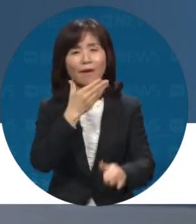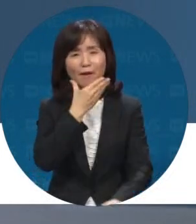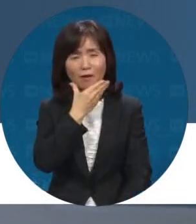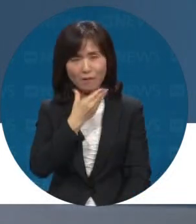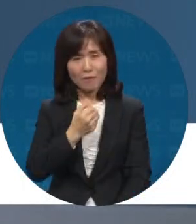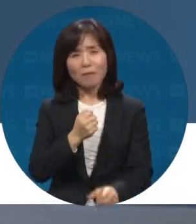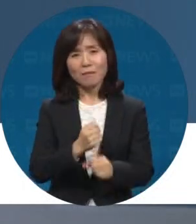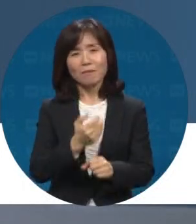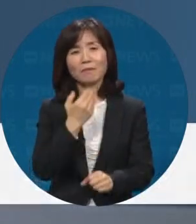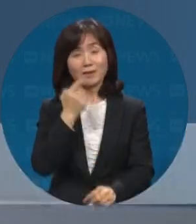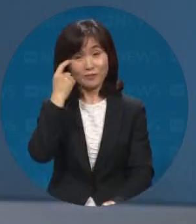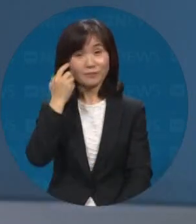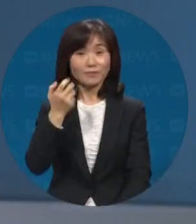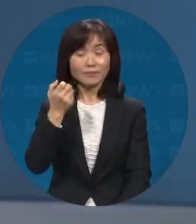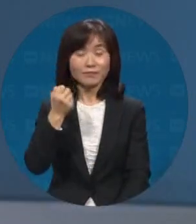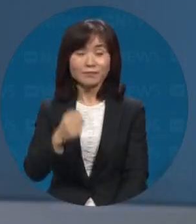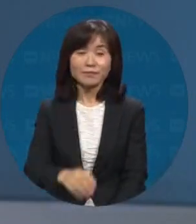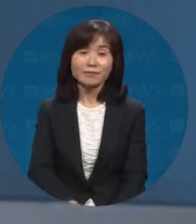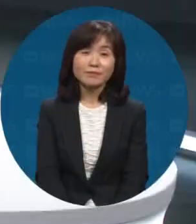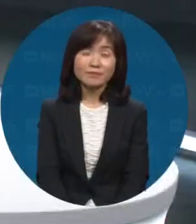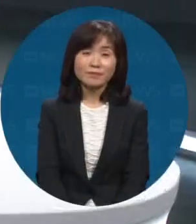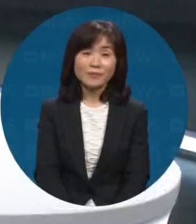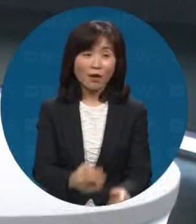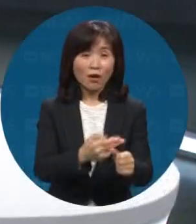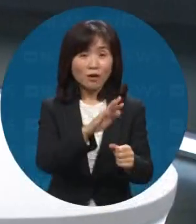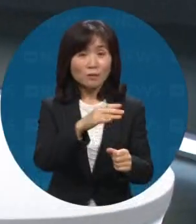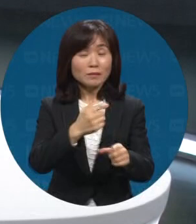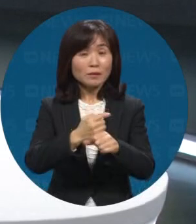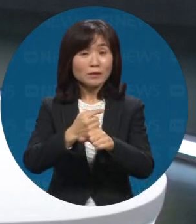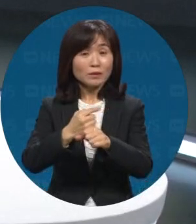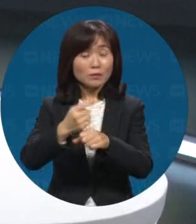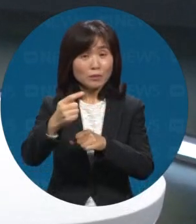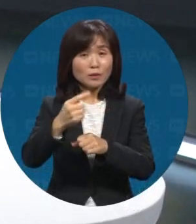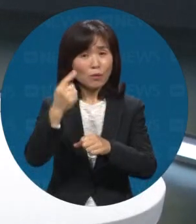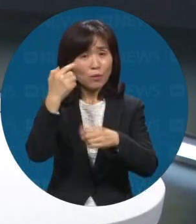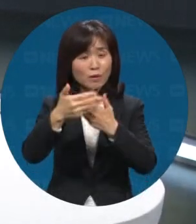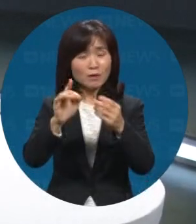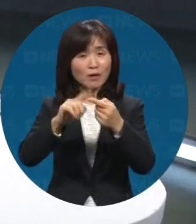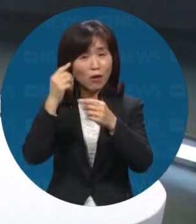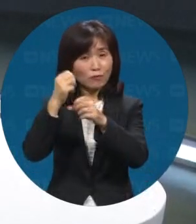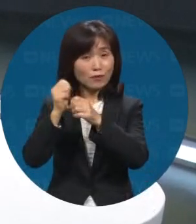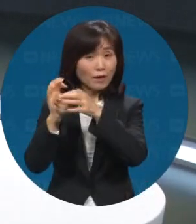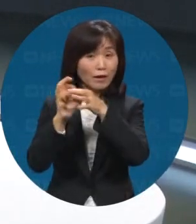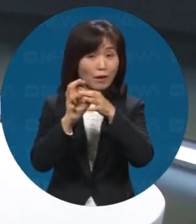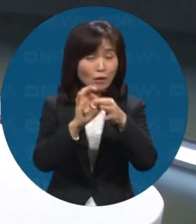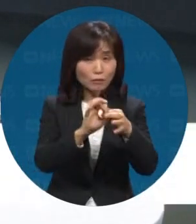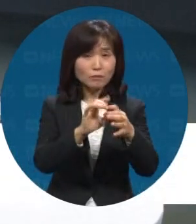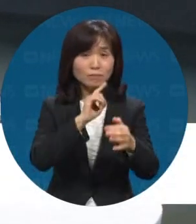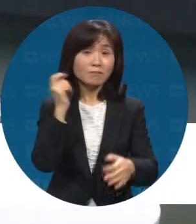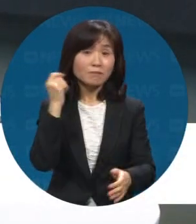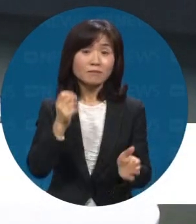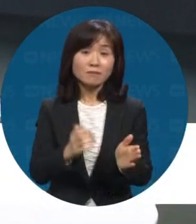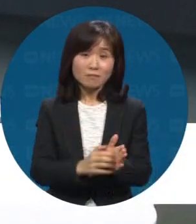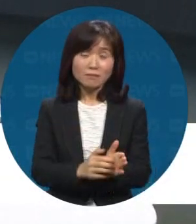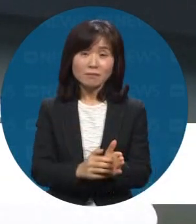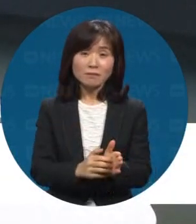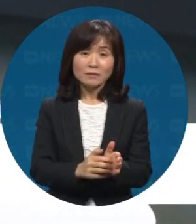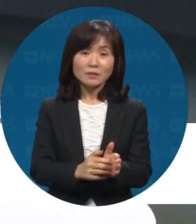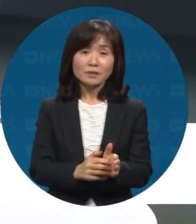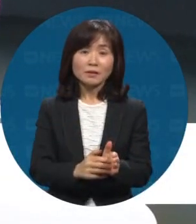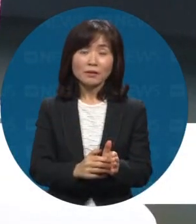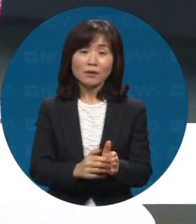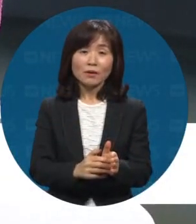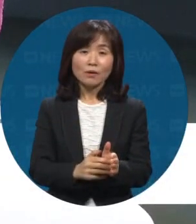행복하게 할 수도 있다고 생각합니다네 선생님 내년에도이 공간에 대한 연구를 계속 해 나가신다고 들었습니다